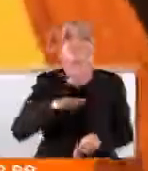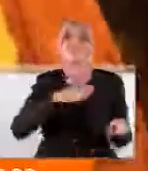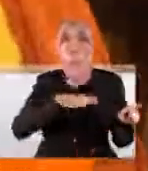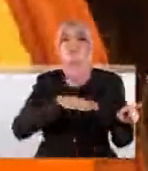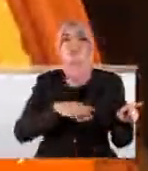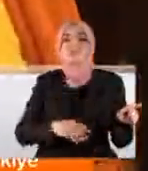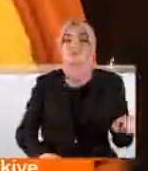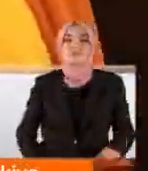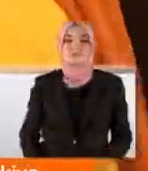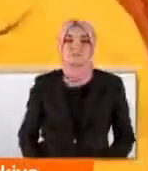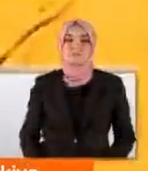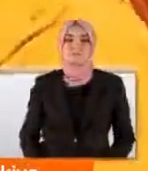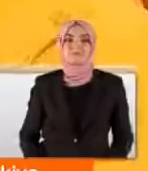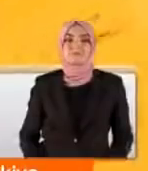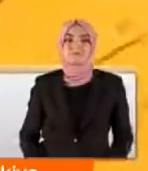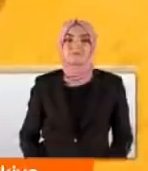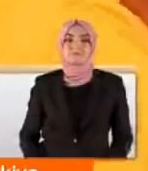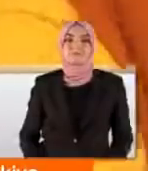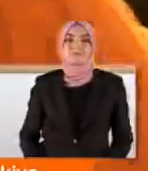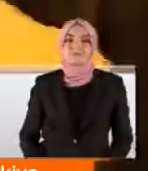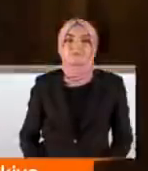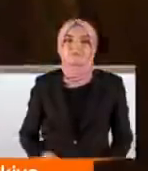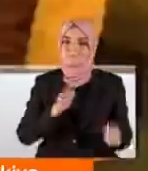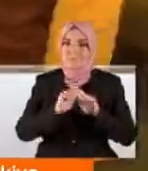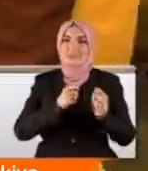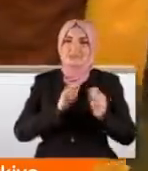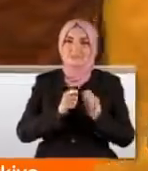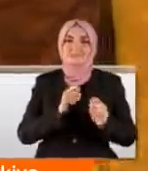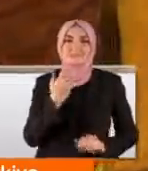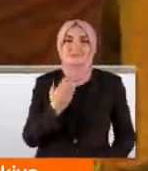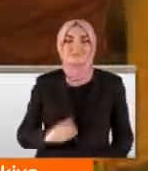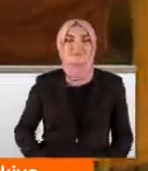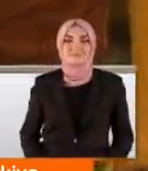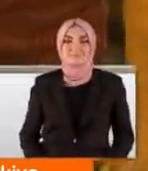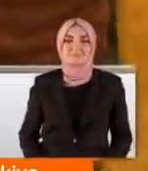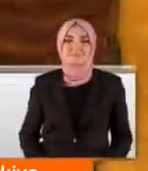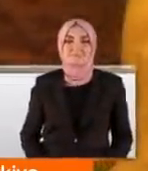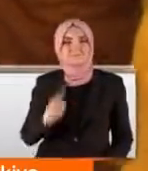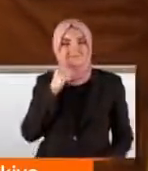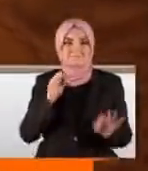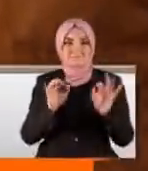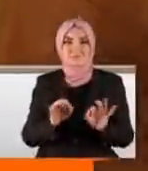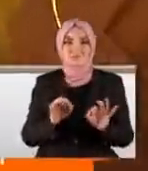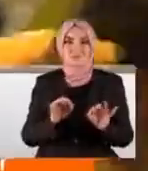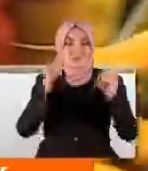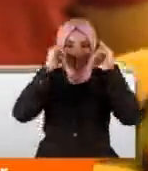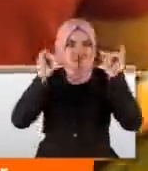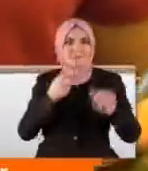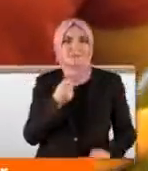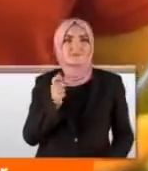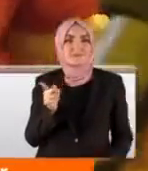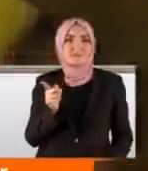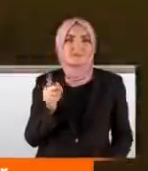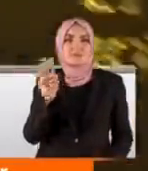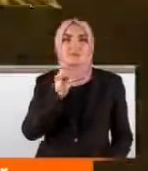işi? Var var. Ver Sedat abi. Ver para ver. Hadi abi, para ver. Pazarlığına girişeceğiz bakalım. Hadi bakalım. Danaya ne kadar diyorsunuz? Yani